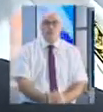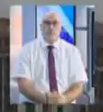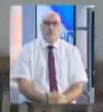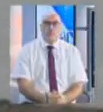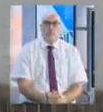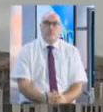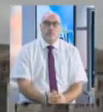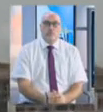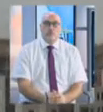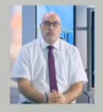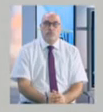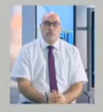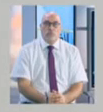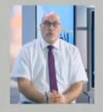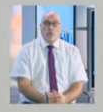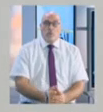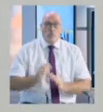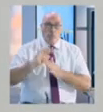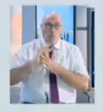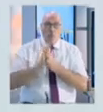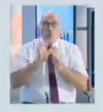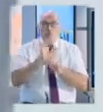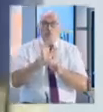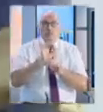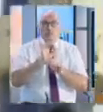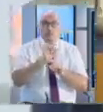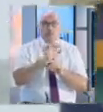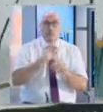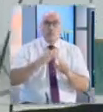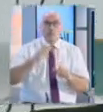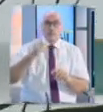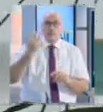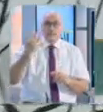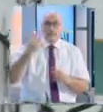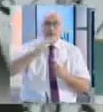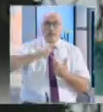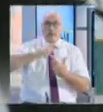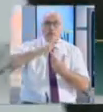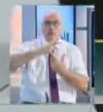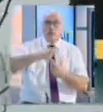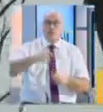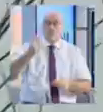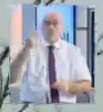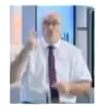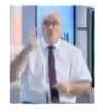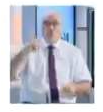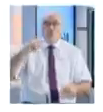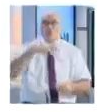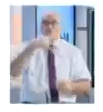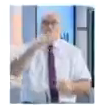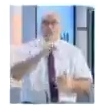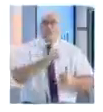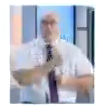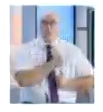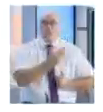العالمين. الحرائق تم إخمادها، كما تم تسخير 5 طائرات عمودية وطائرتين تابعتين